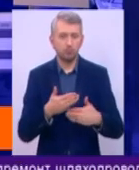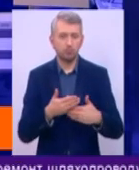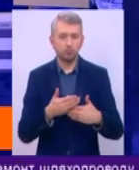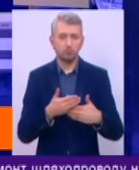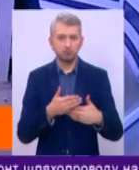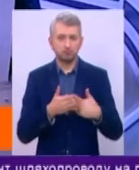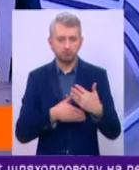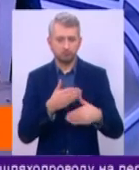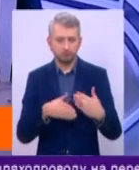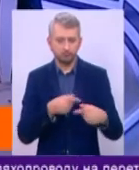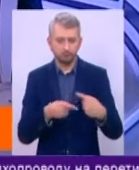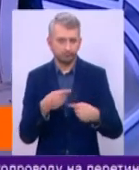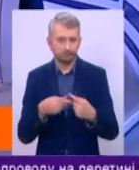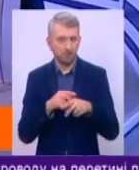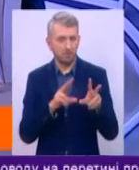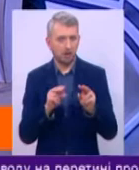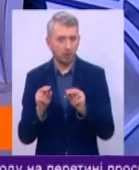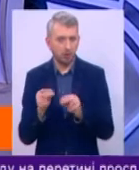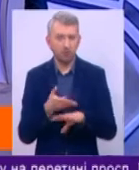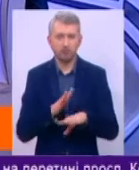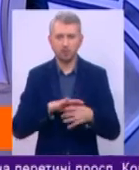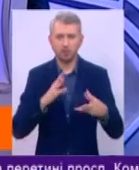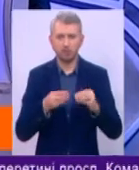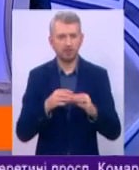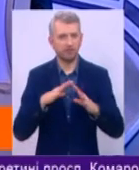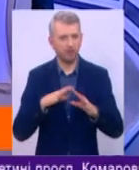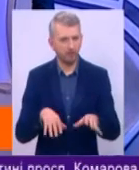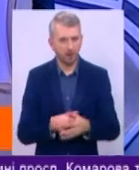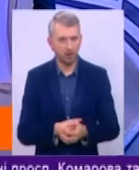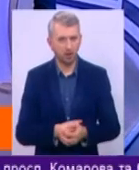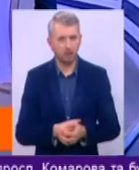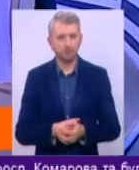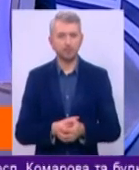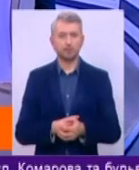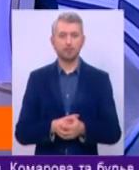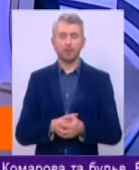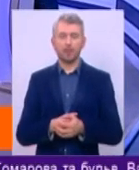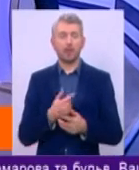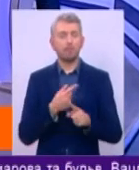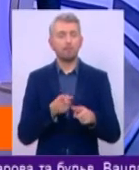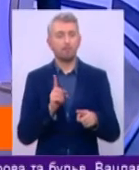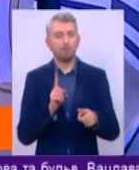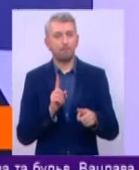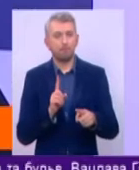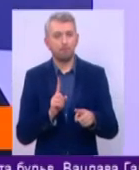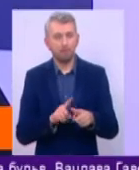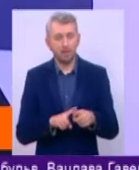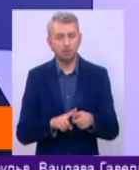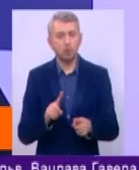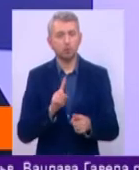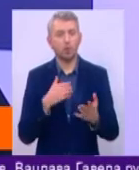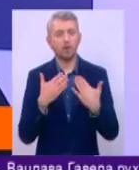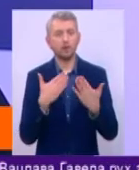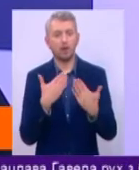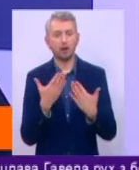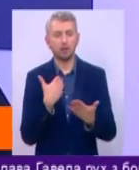идет благополучно. И тяжких последствий не бывает. Поэтому... Так. Да. И поэтому, что касается